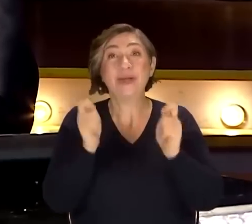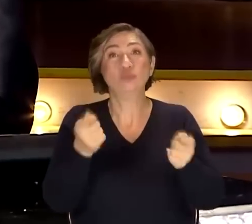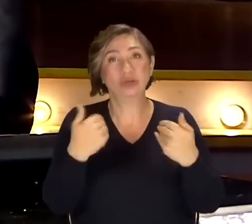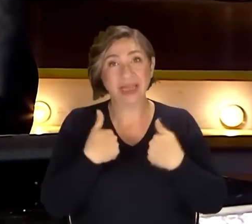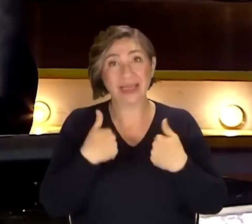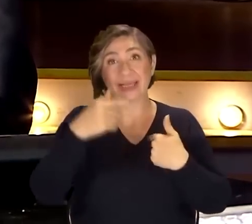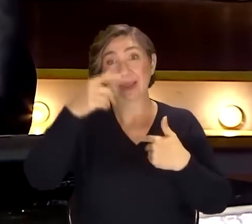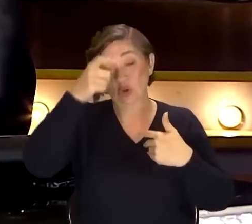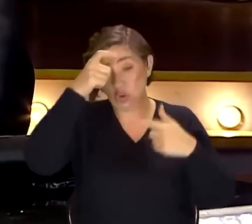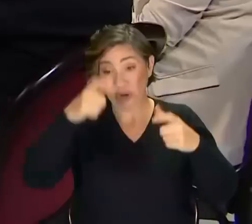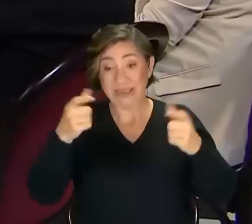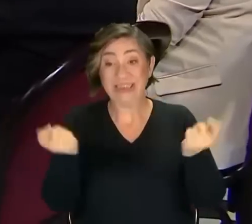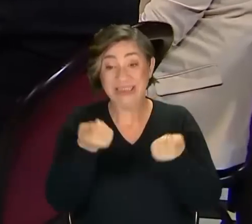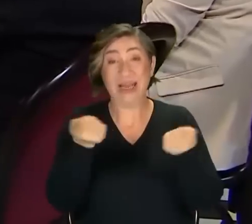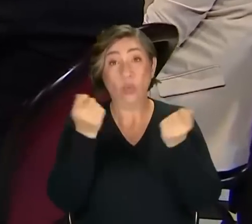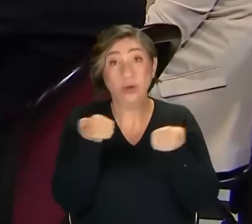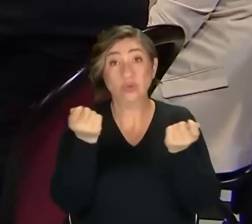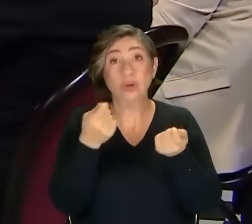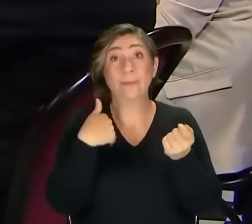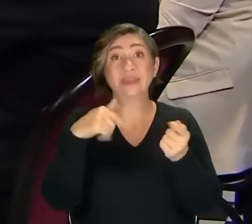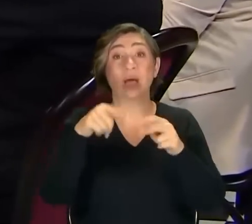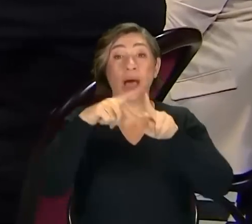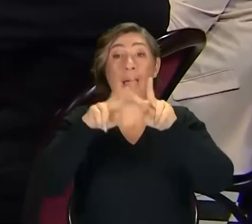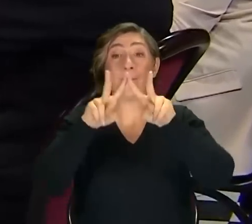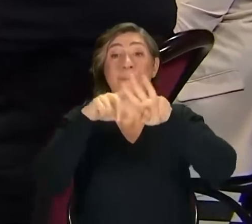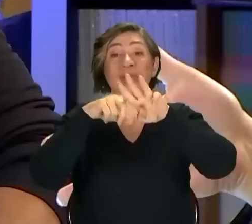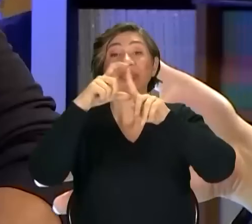da, yerli işlerle uğraşıyorsak da. Ben de şimdi Amedeus